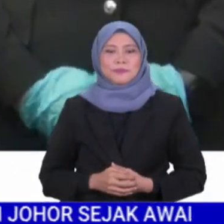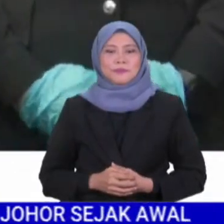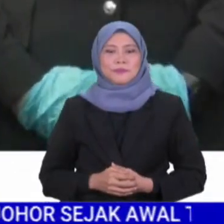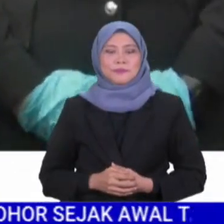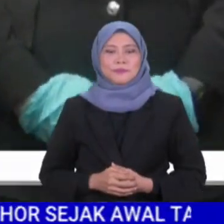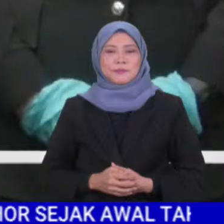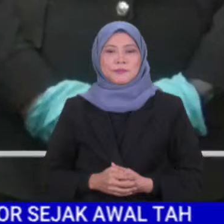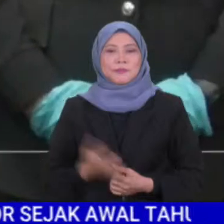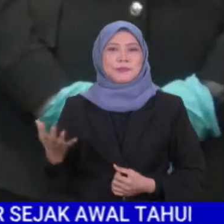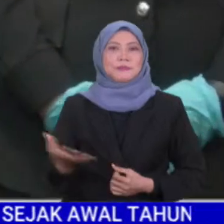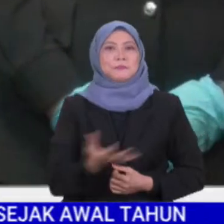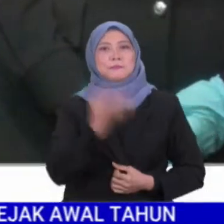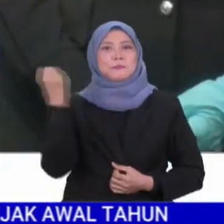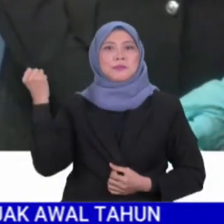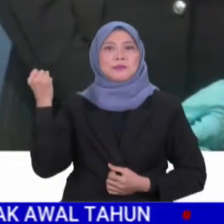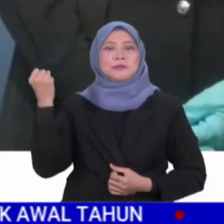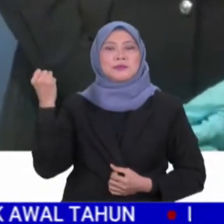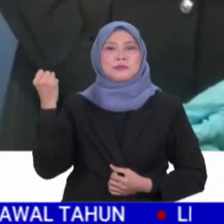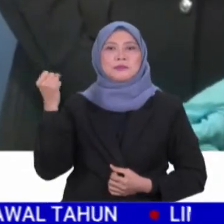Dengan rampasan